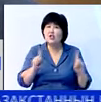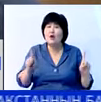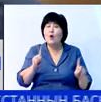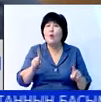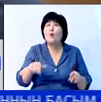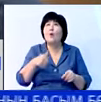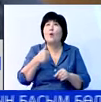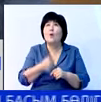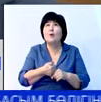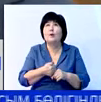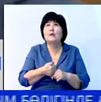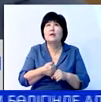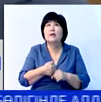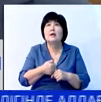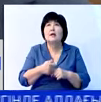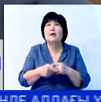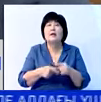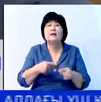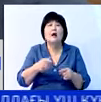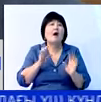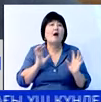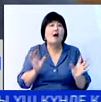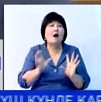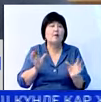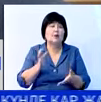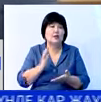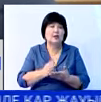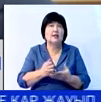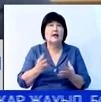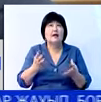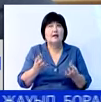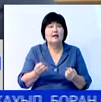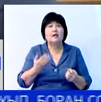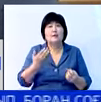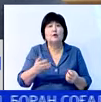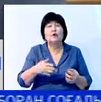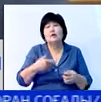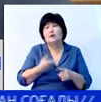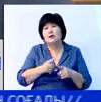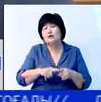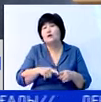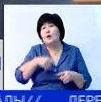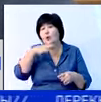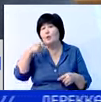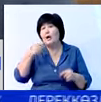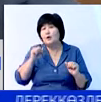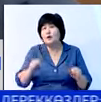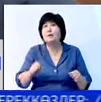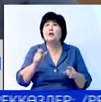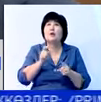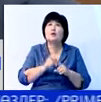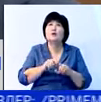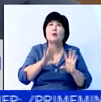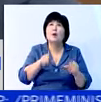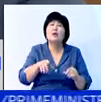елдің ағасы, жағасы, қамқоршысы. Енді Сәкен туралы көп айтуға болады. Оның бір-екі сөзбенен